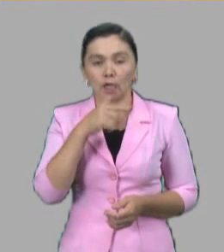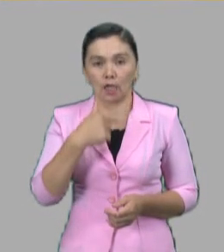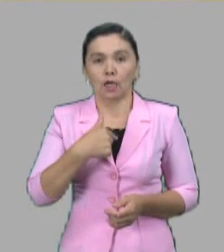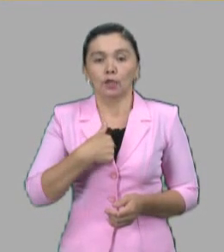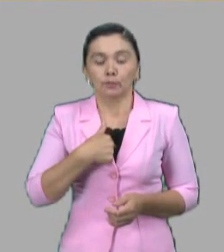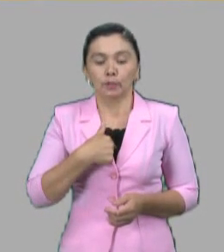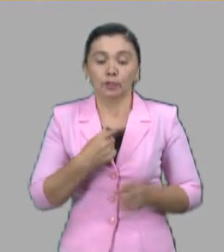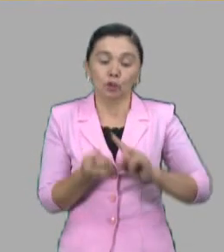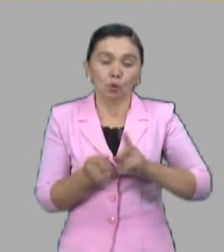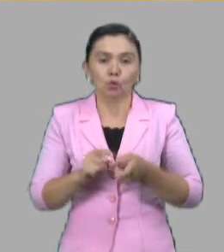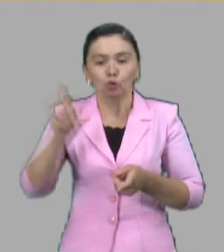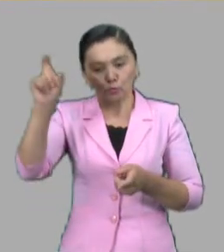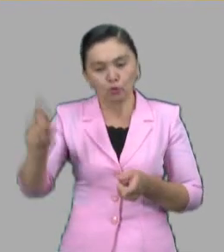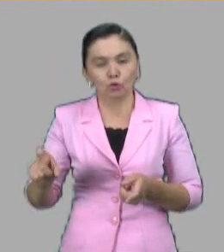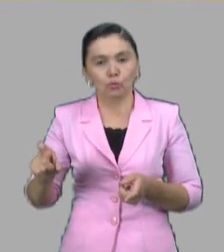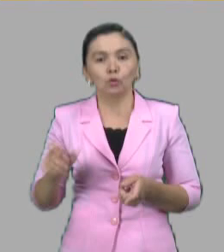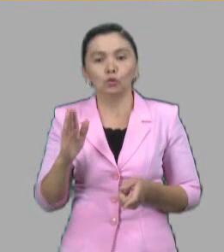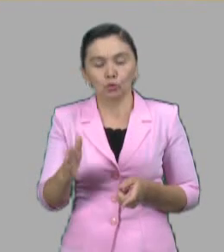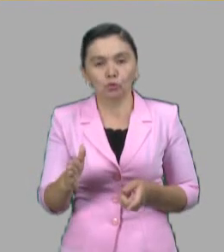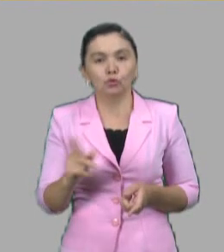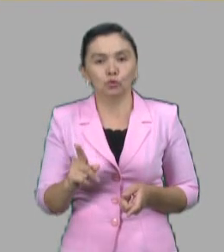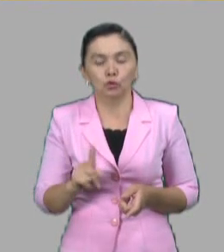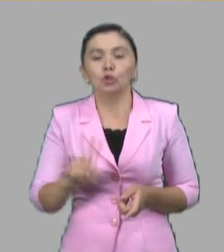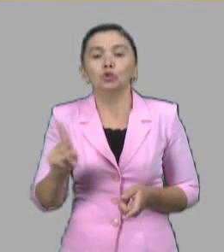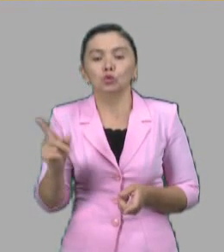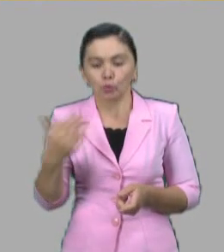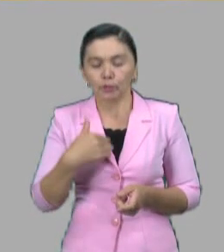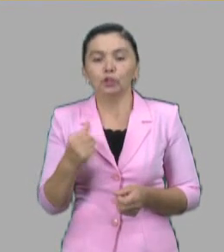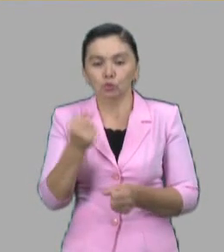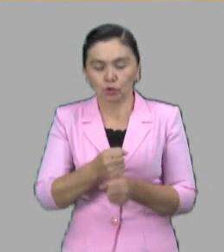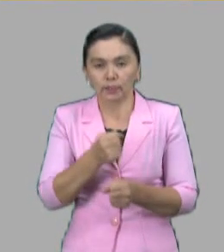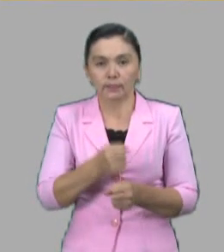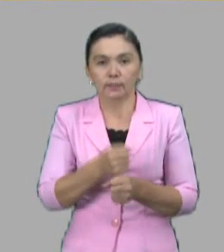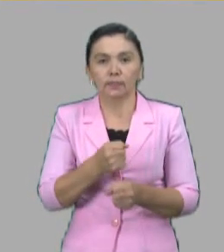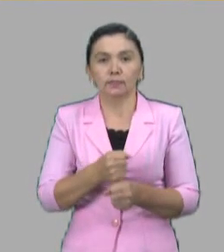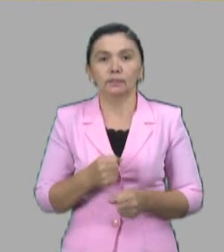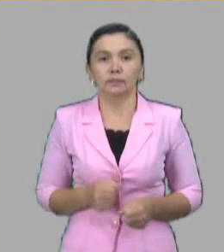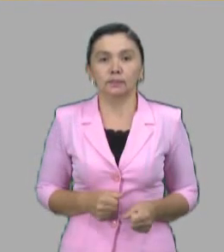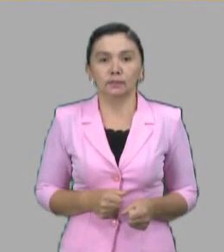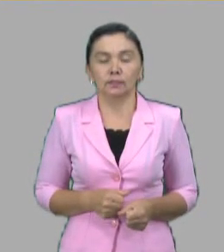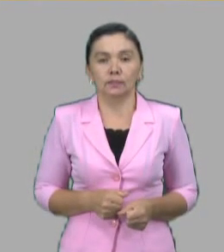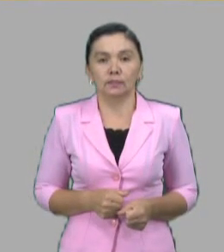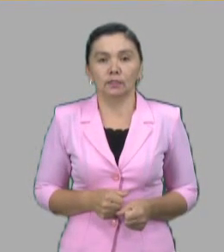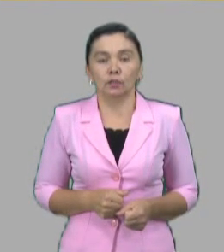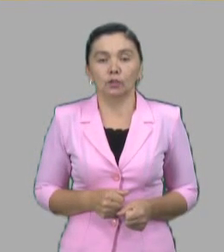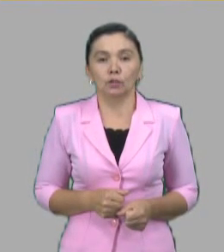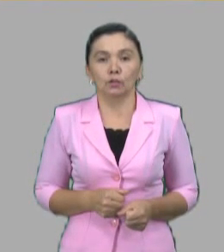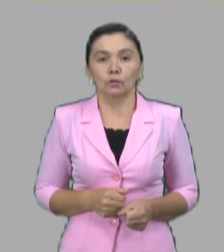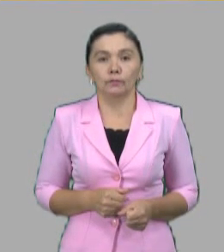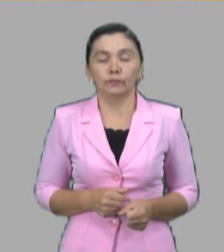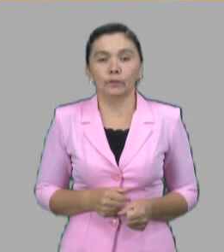Чоң ата, мен котормочу болуу үчүн эмне кылуум керек?